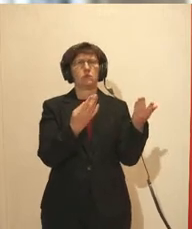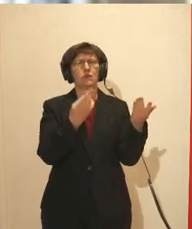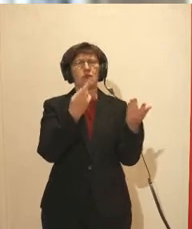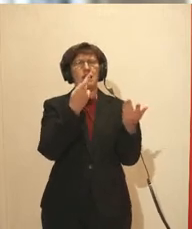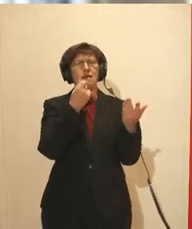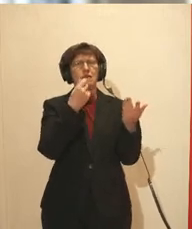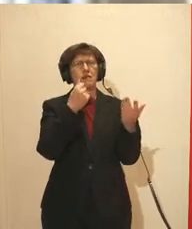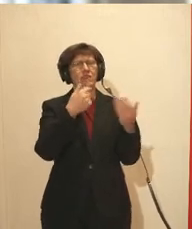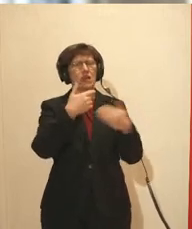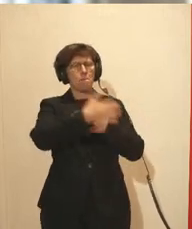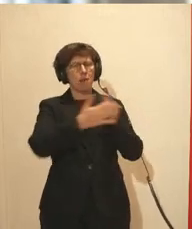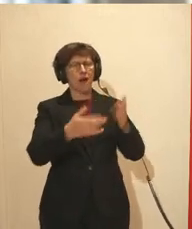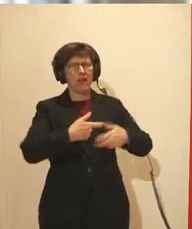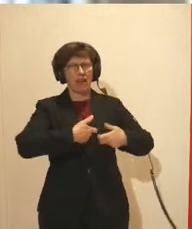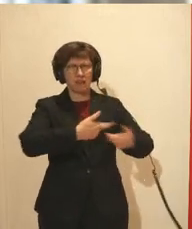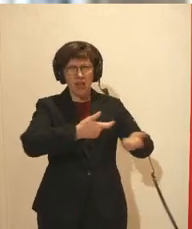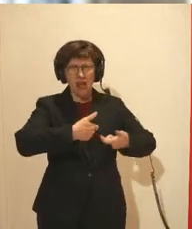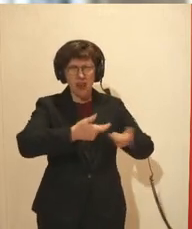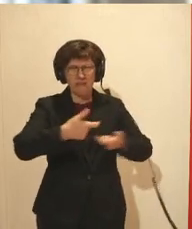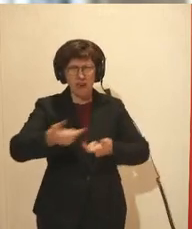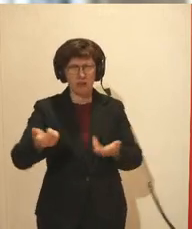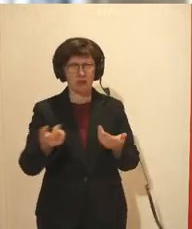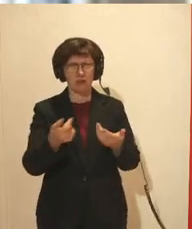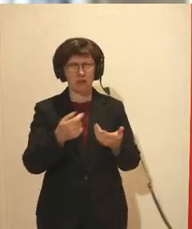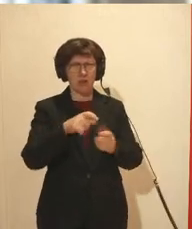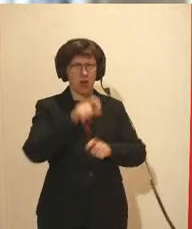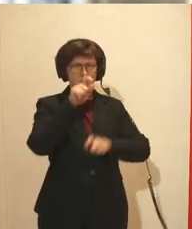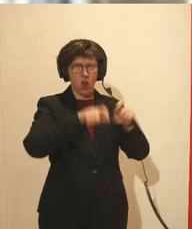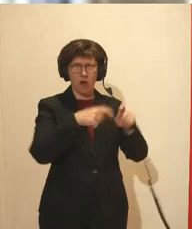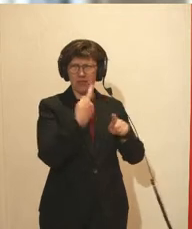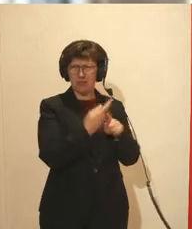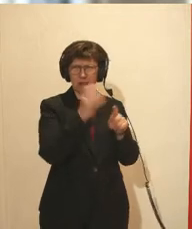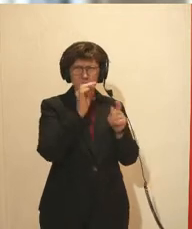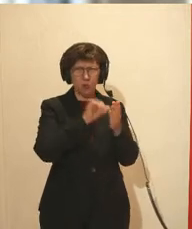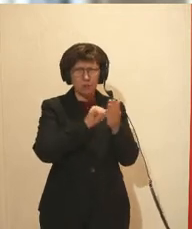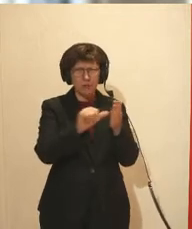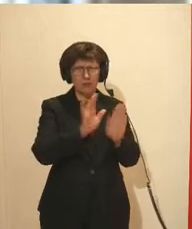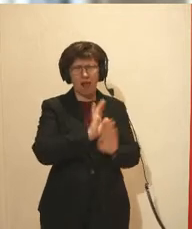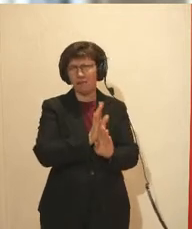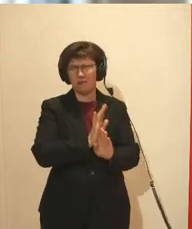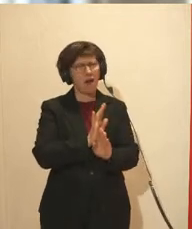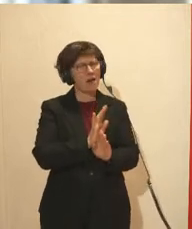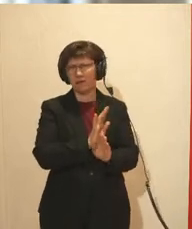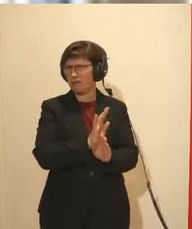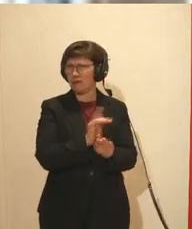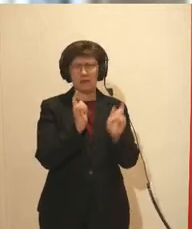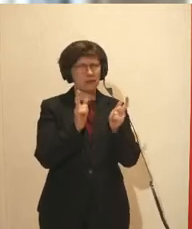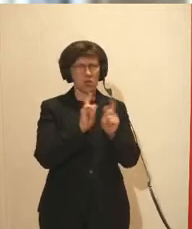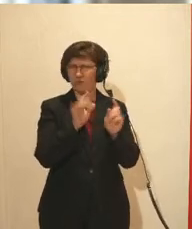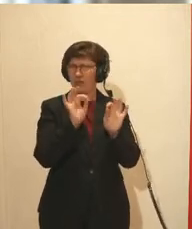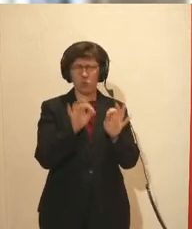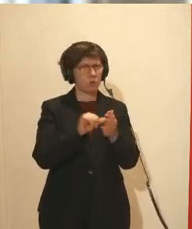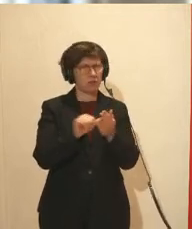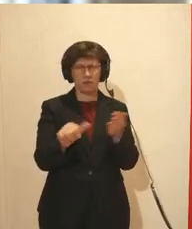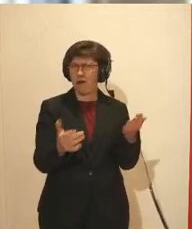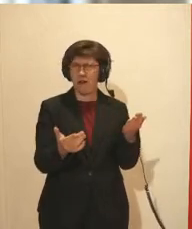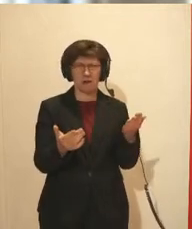auszutragen das sind auch leute die nicht besonders gut beraten unsere wirtschaft und